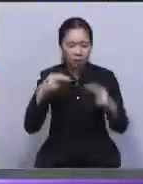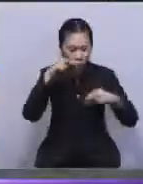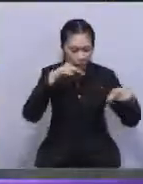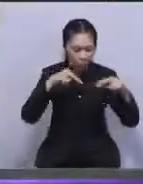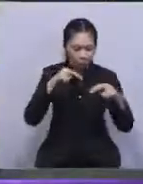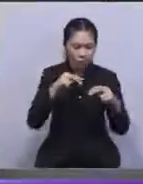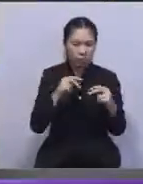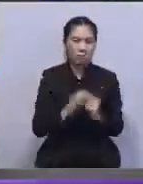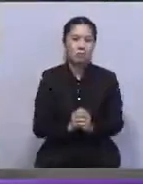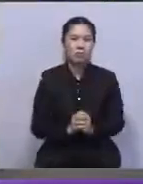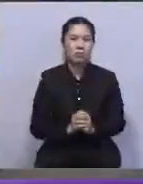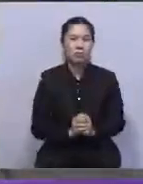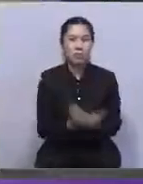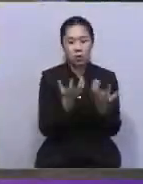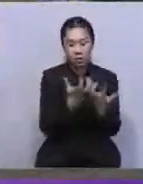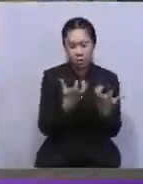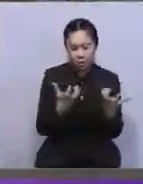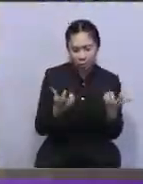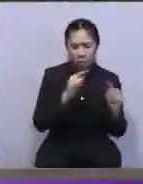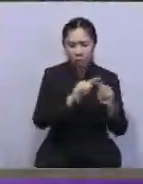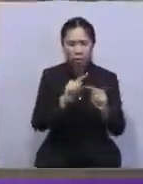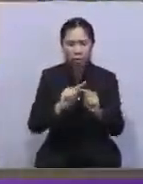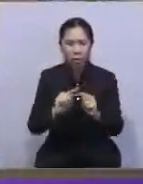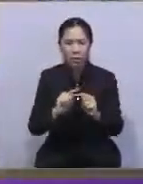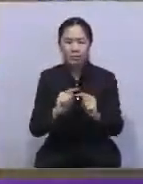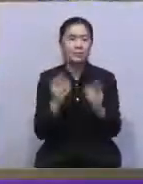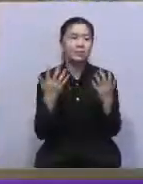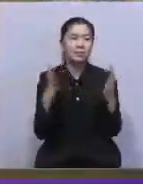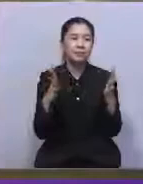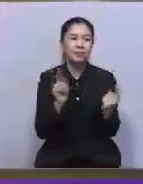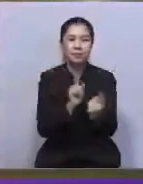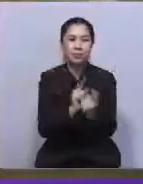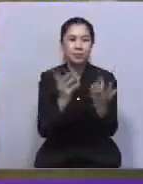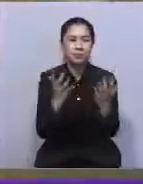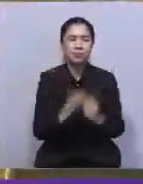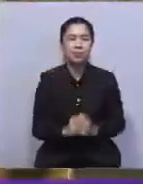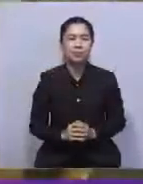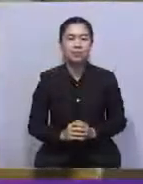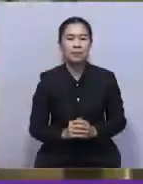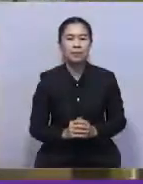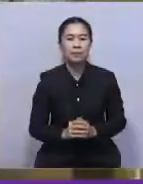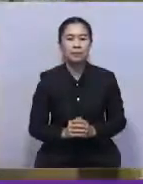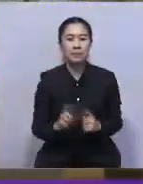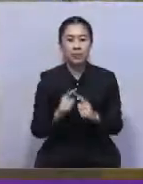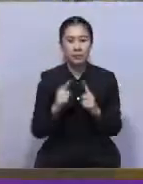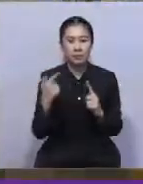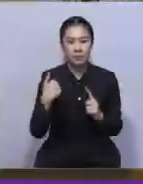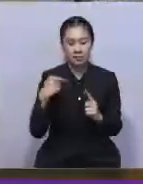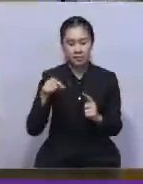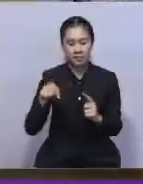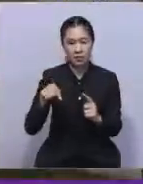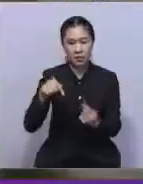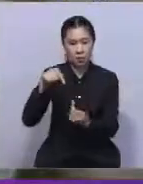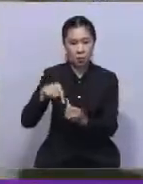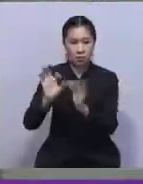คะไม่พบวัตถุแปลกปลอมใดมีเพียงเนรนั่งบางส่วนอยู่บริเวณนั้นนะคะอีกพื้นที่หนึ่งค่ะที่เป็นที่สำคั